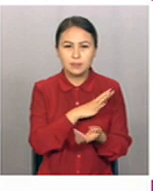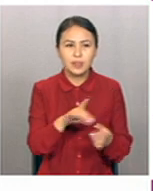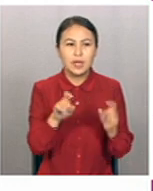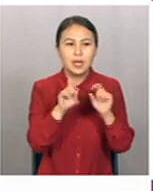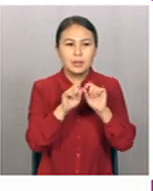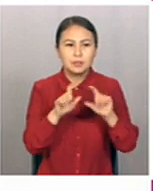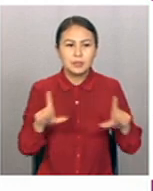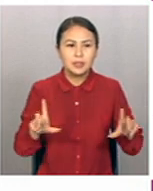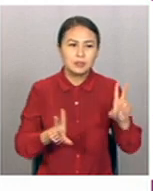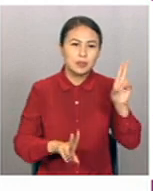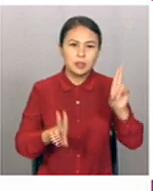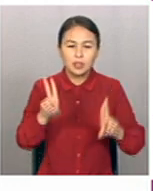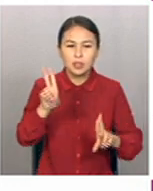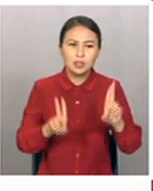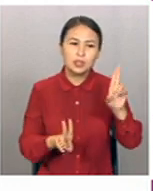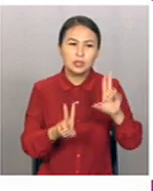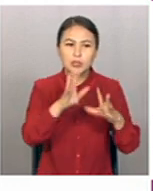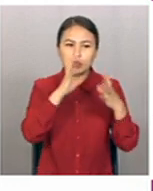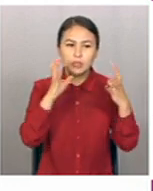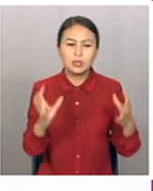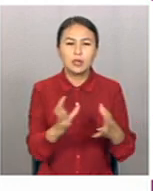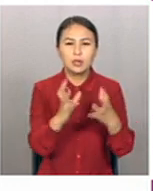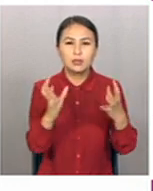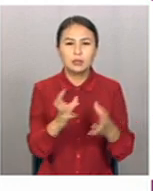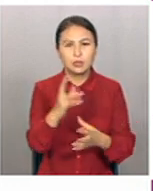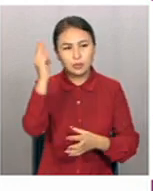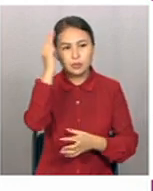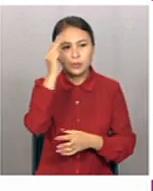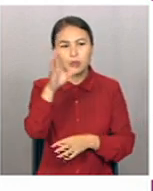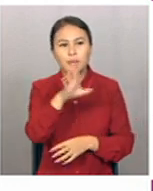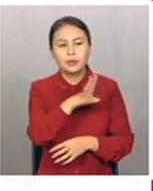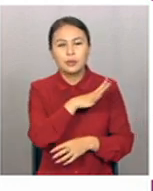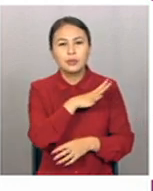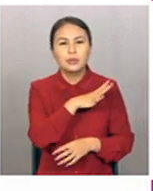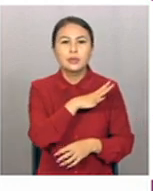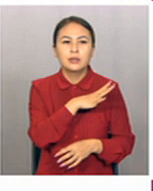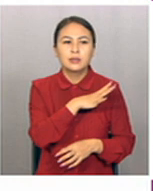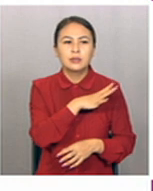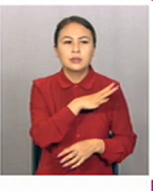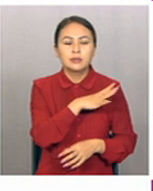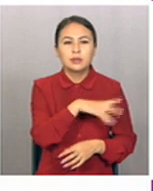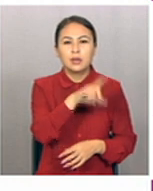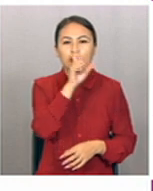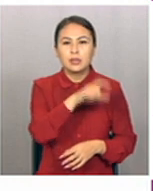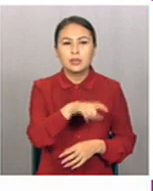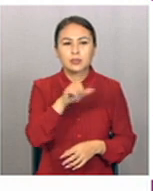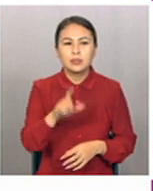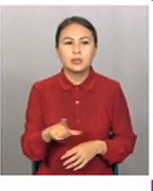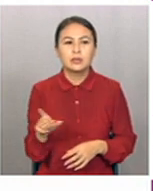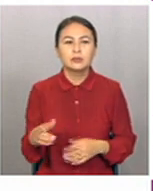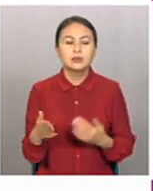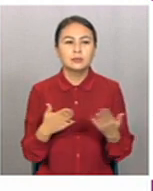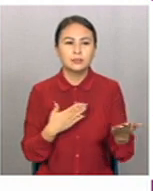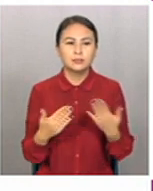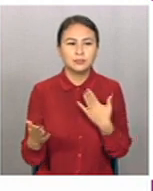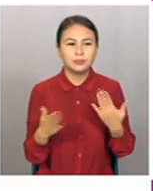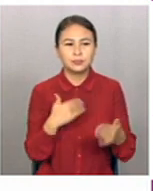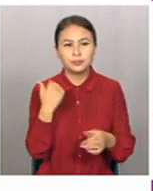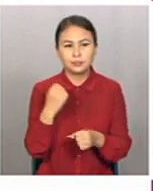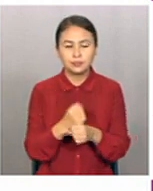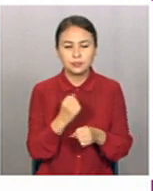таныстыңдар. Мектеп ережелерін сақтауды үйрендіңдер.